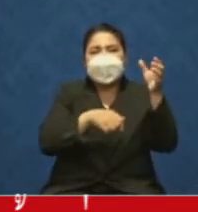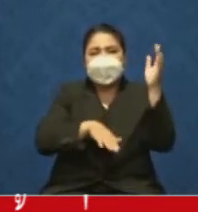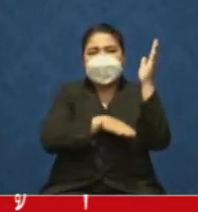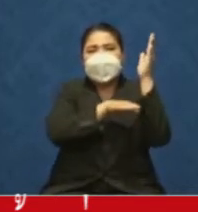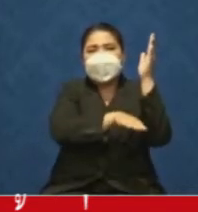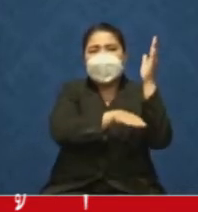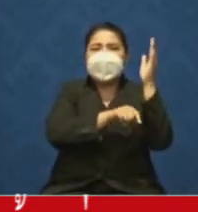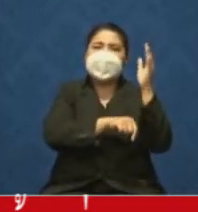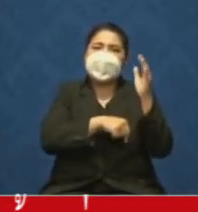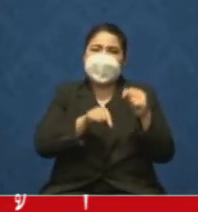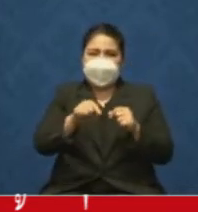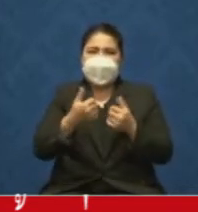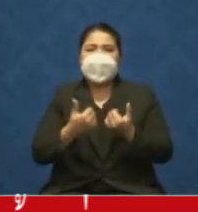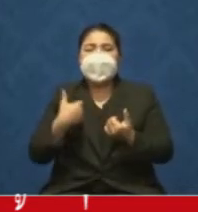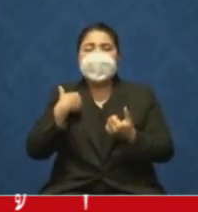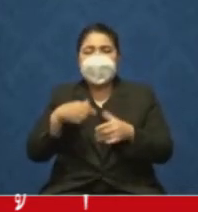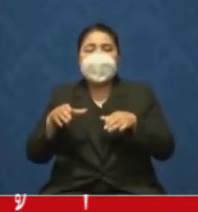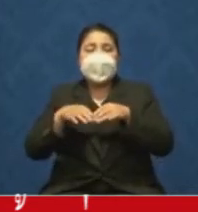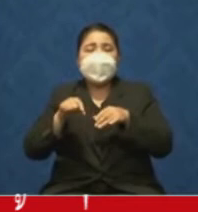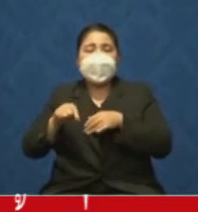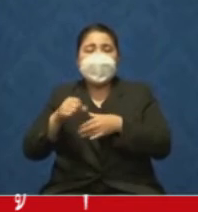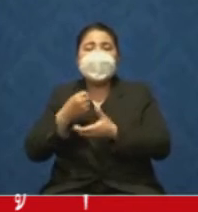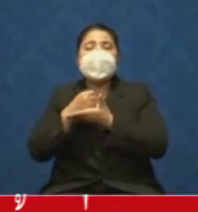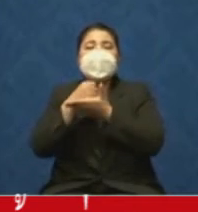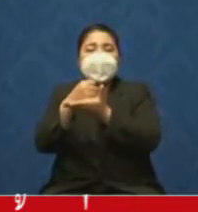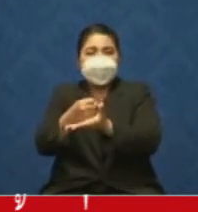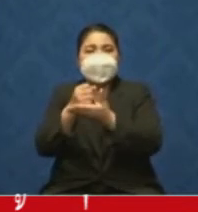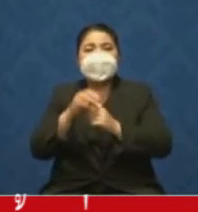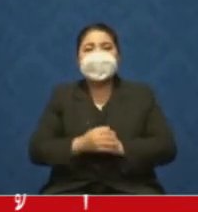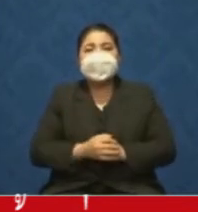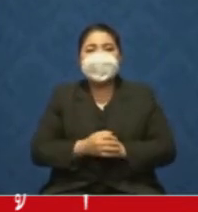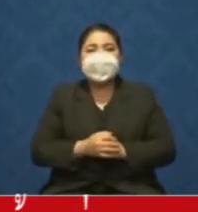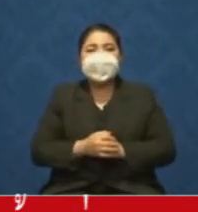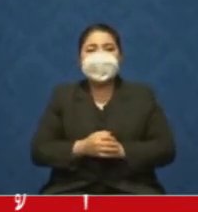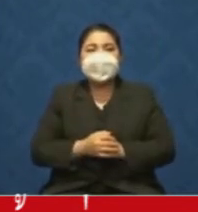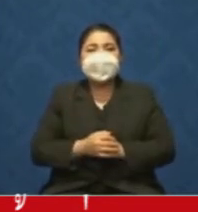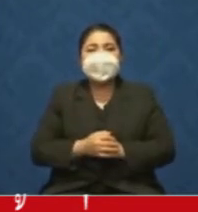นได้อีกเช่นกันนี่ละครับเป็นข่าวๆ ต่ไปครับ